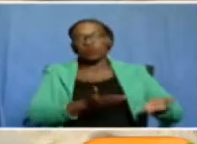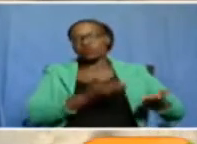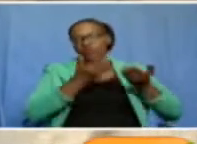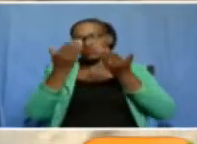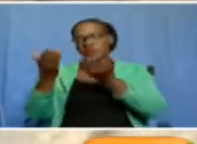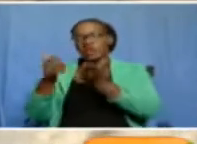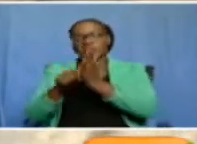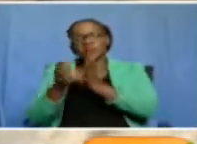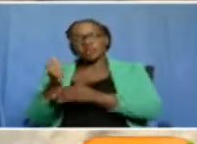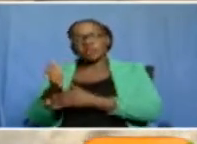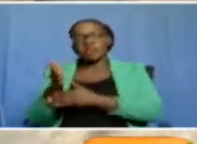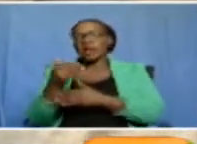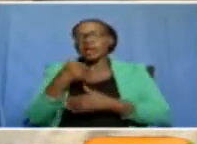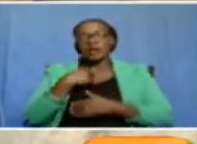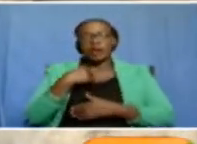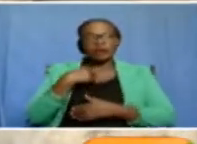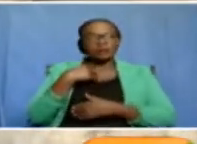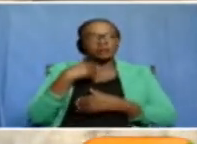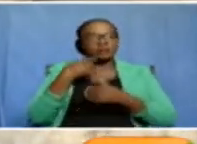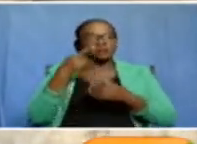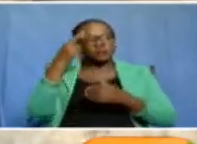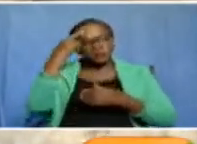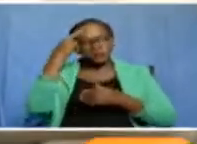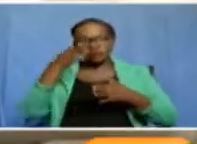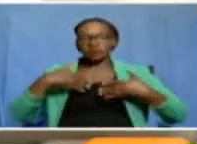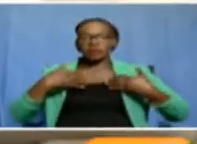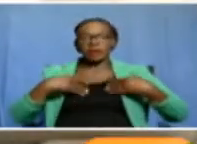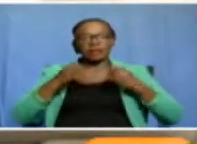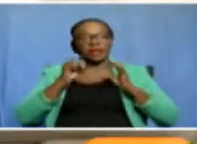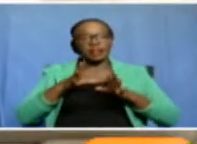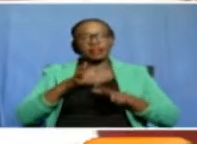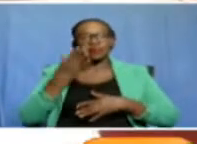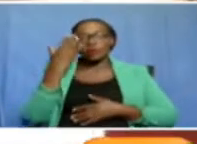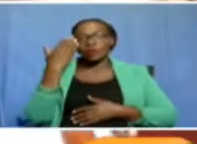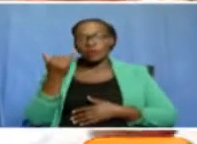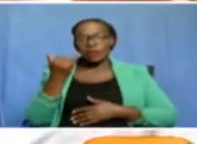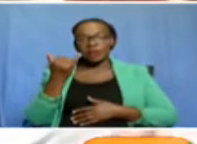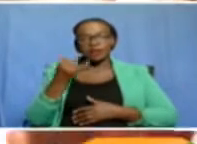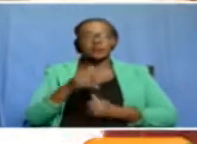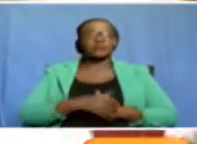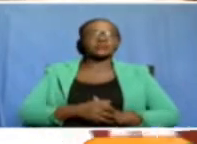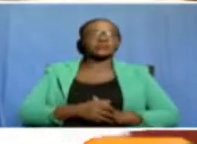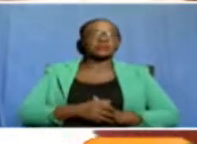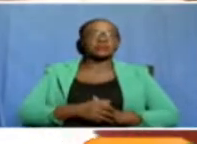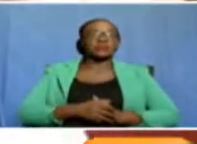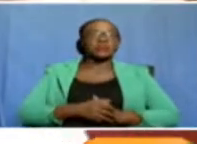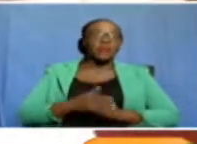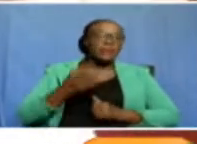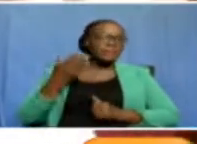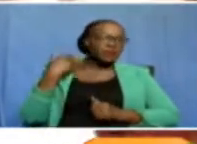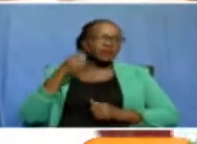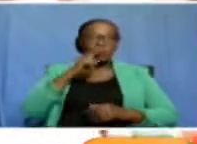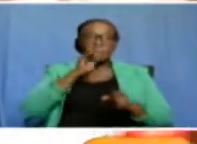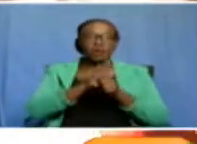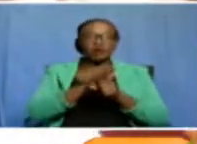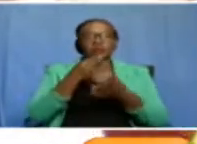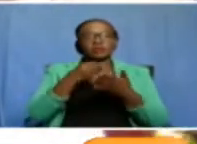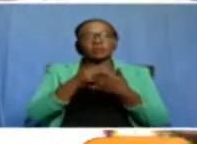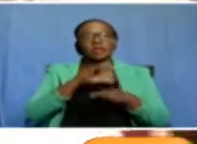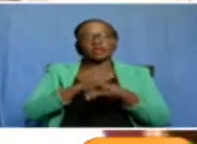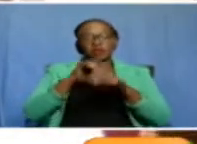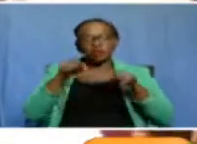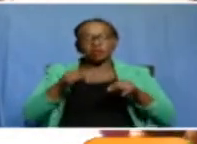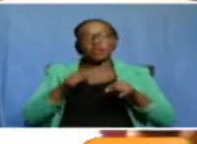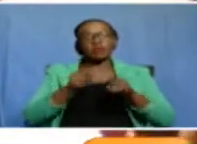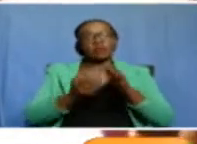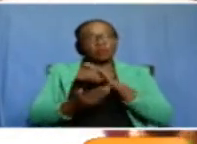hapa hawana sababu ya kutabasamu. Kisa na maana, nasema tutapata pesa siku hii ya leo. Tumekimbia kwa asubuhi, tulikuwa zaidi